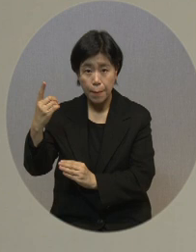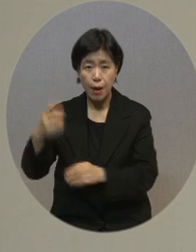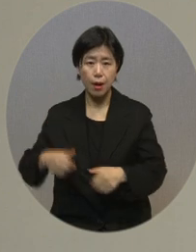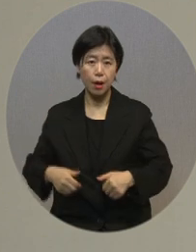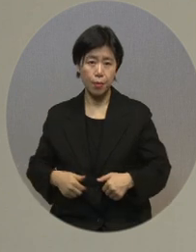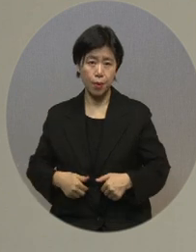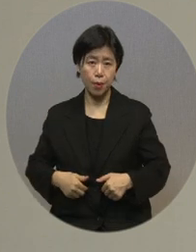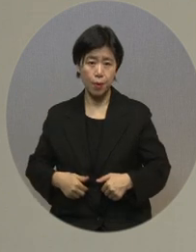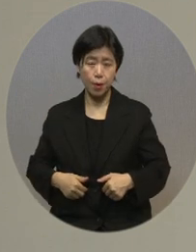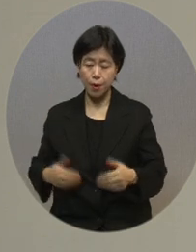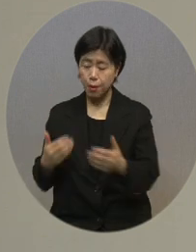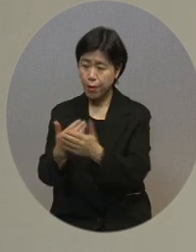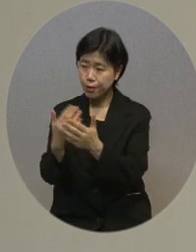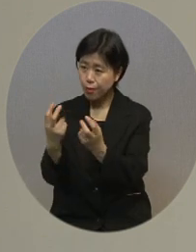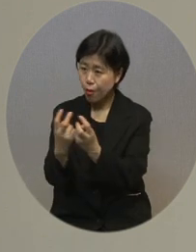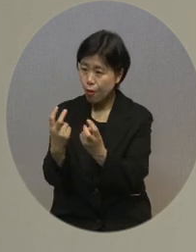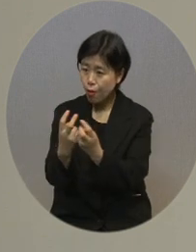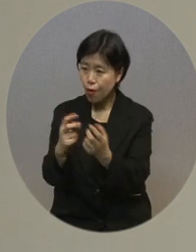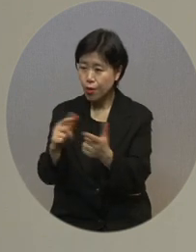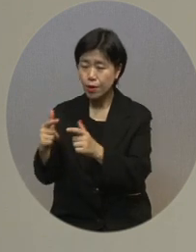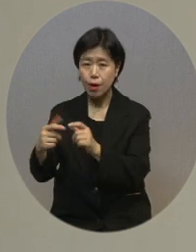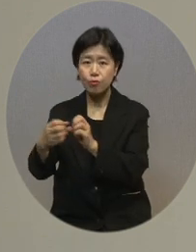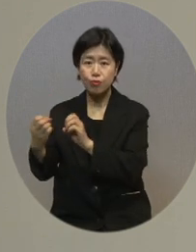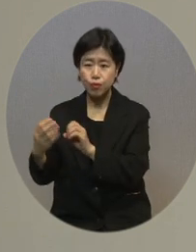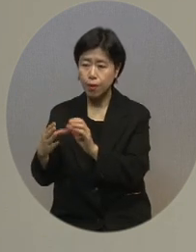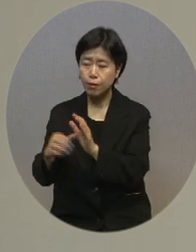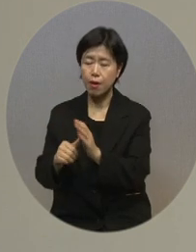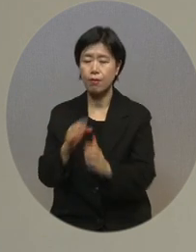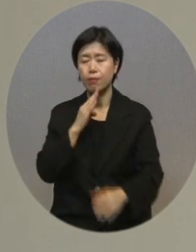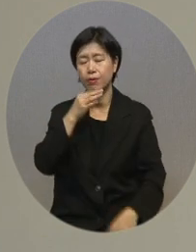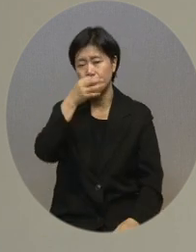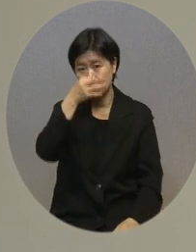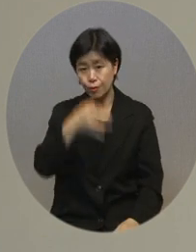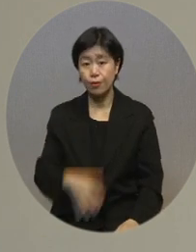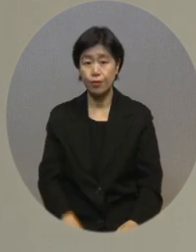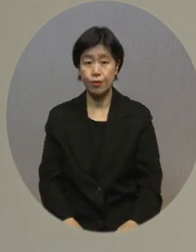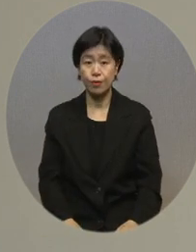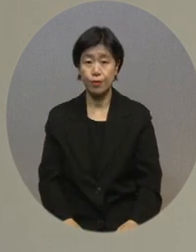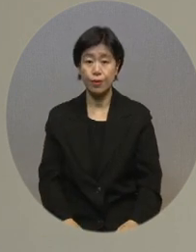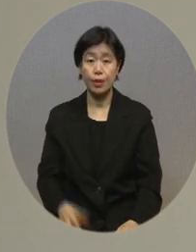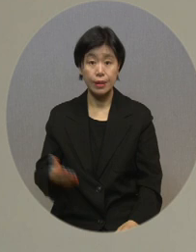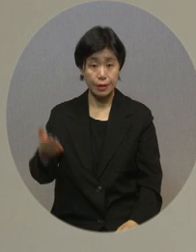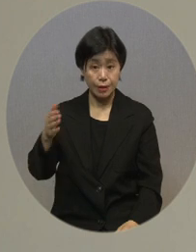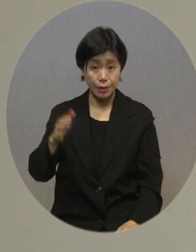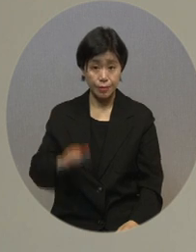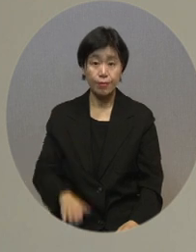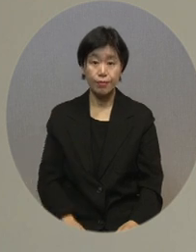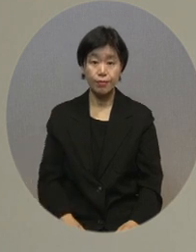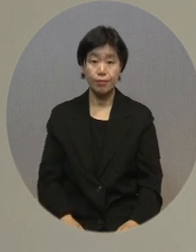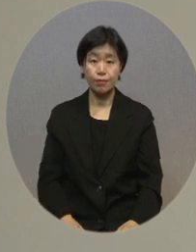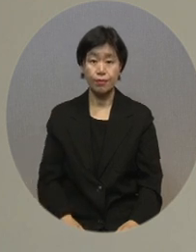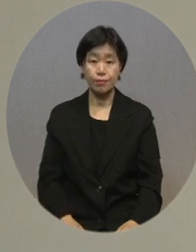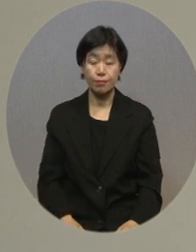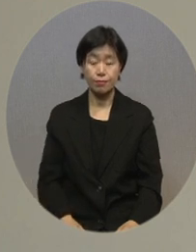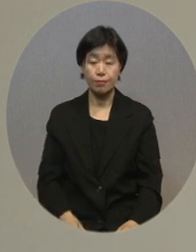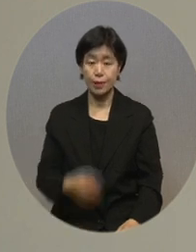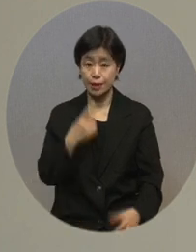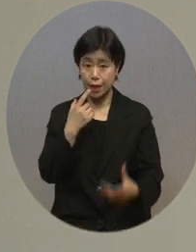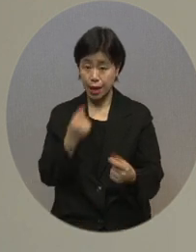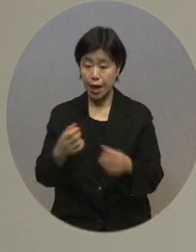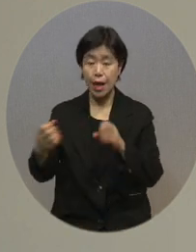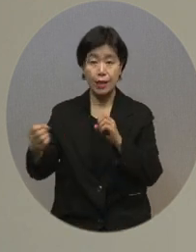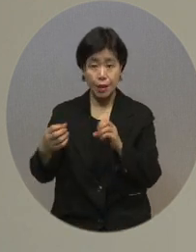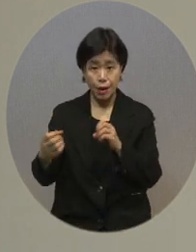방안을 만들어야 되니까 굉장히 어렵습니다. 근데 아까도 말씀드렸듯이 그런 대화와